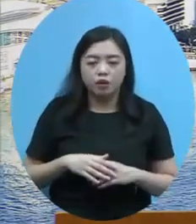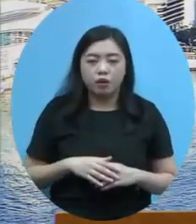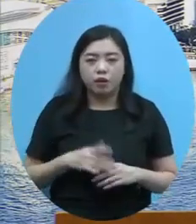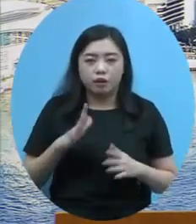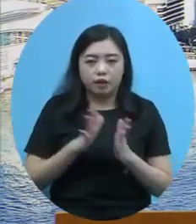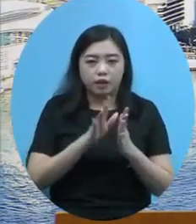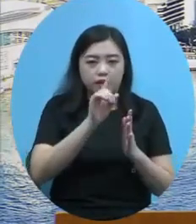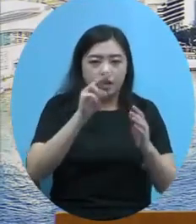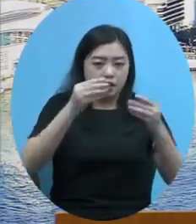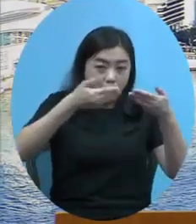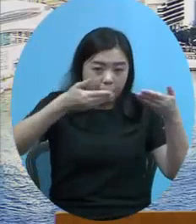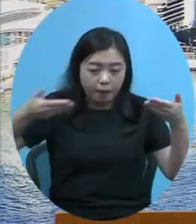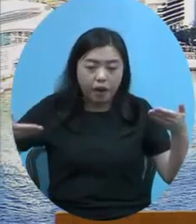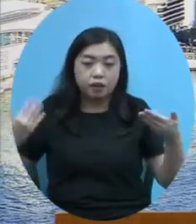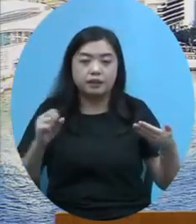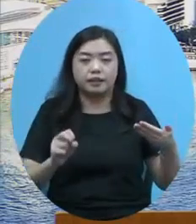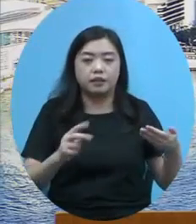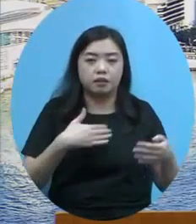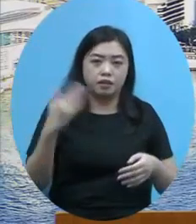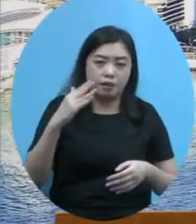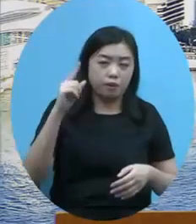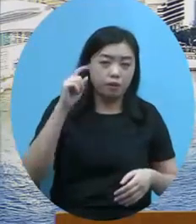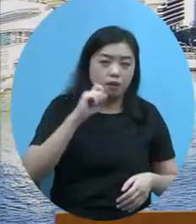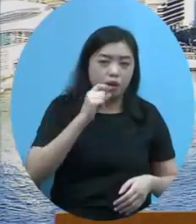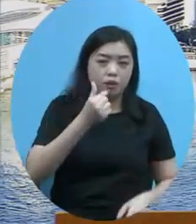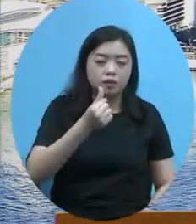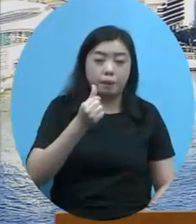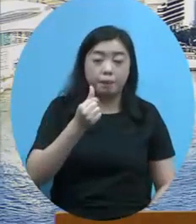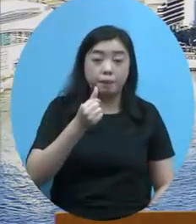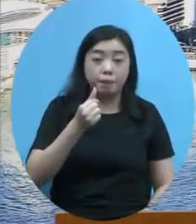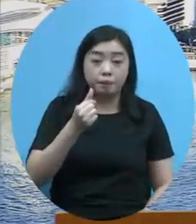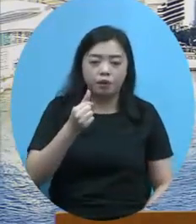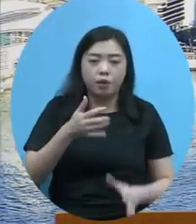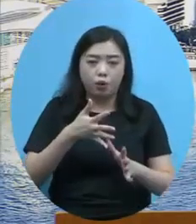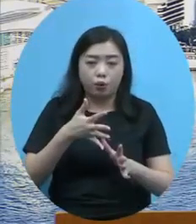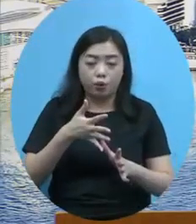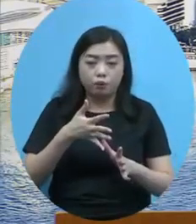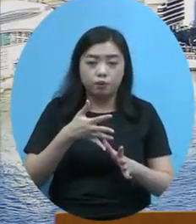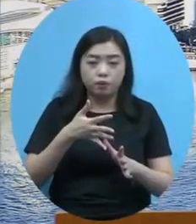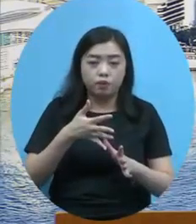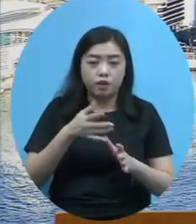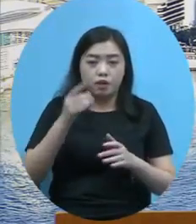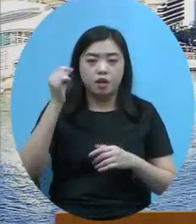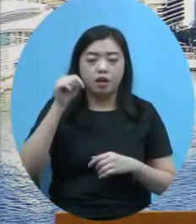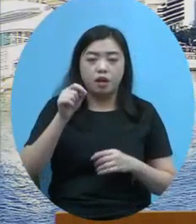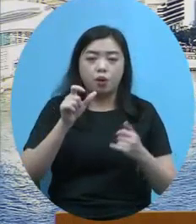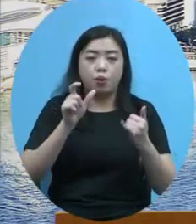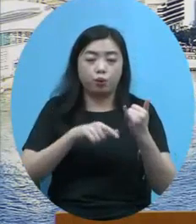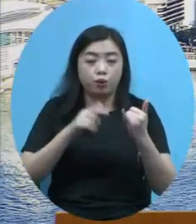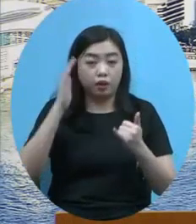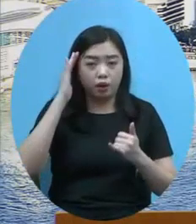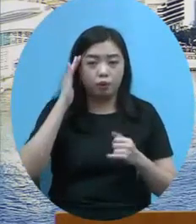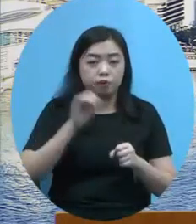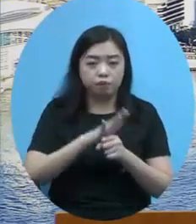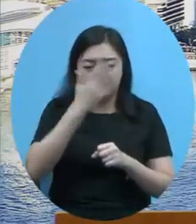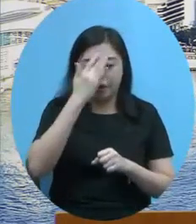因排序進行緊啦。咁大概係有十名嘅旅客係喺呢間酒店喺六月初嘅時候咧係確